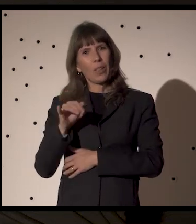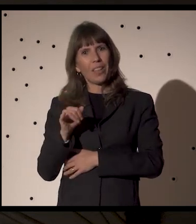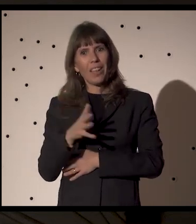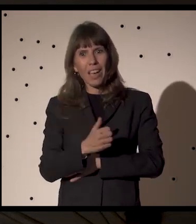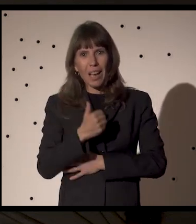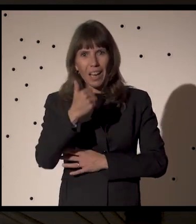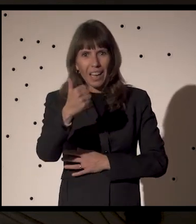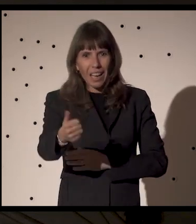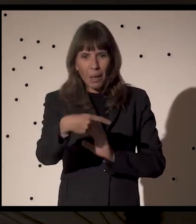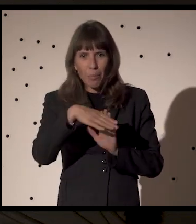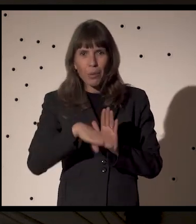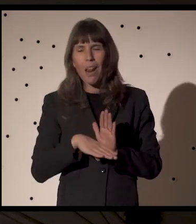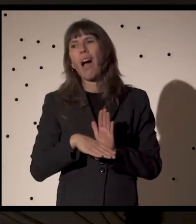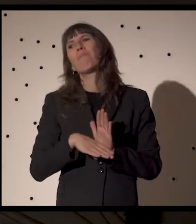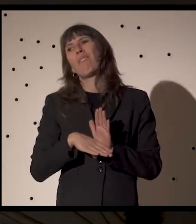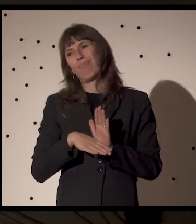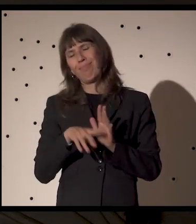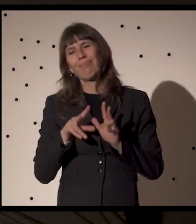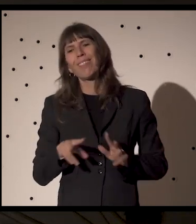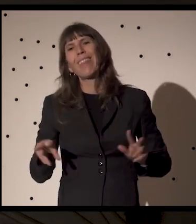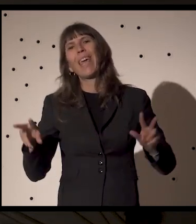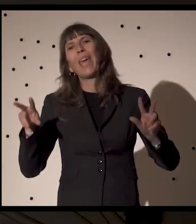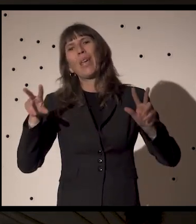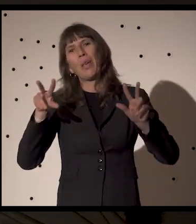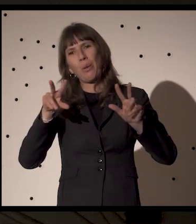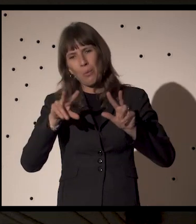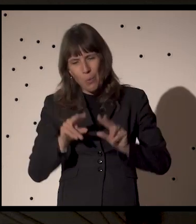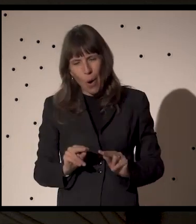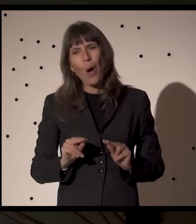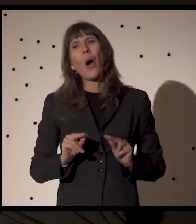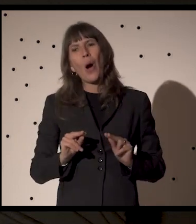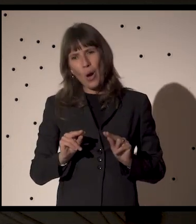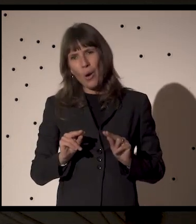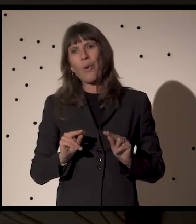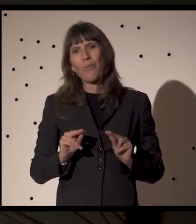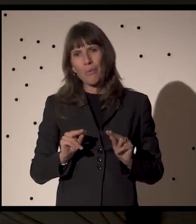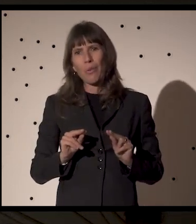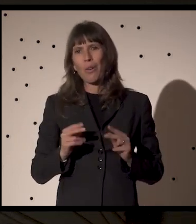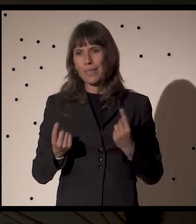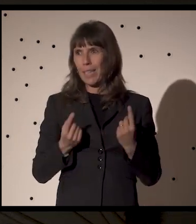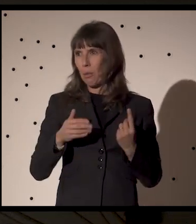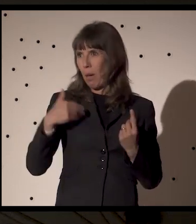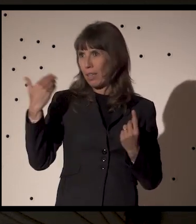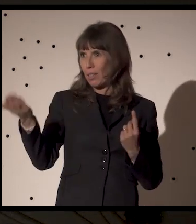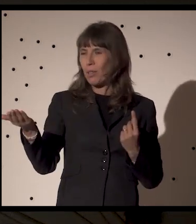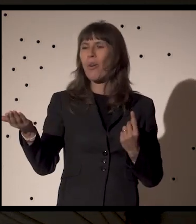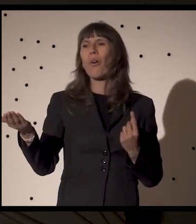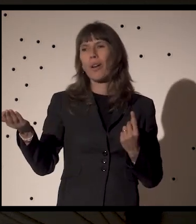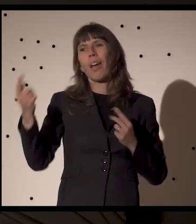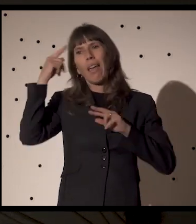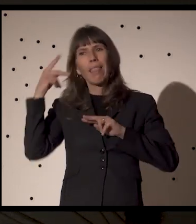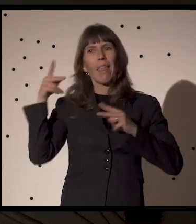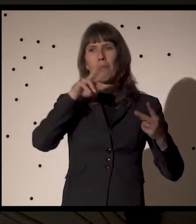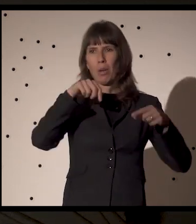una volta il dimostrazione dell'interpretazione di questi fenomeni che sono in Corso brevissimamente